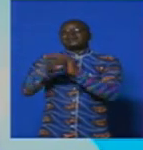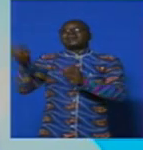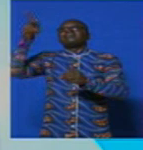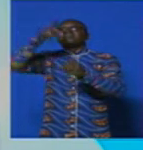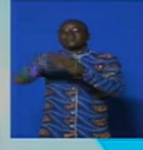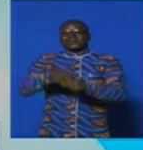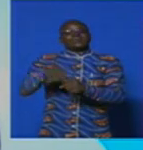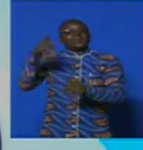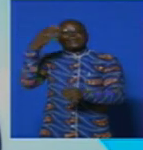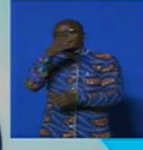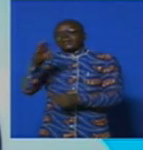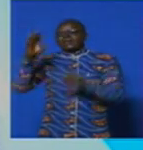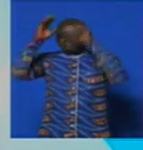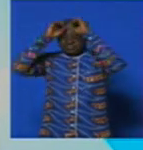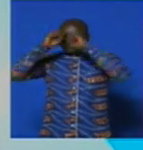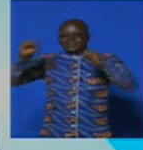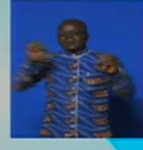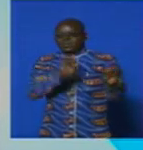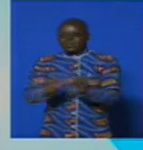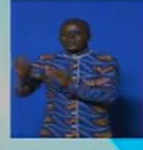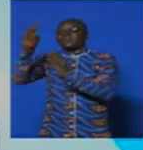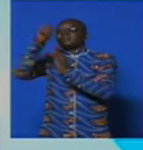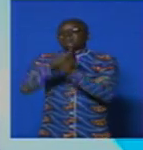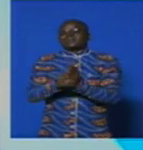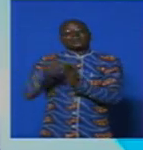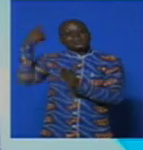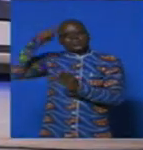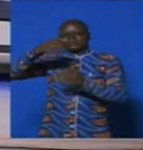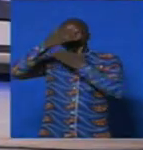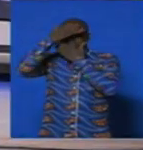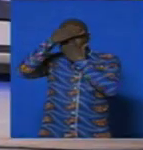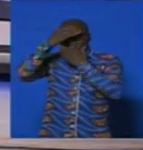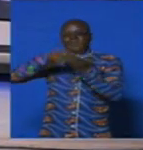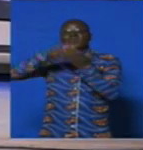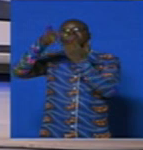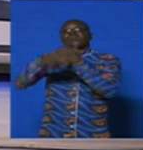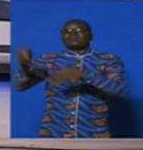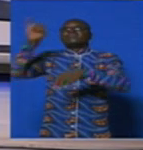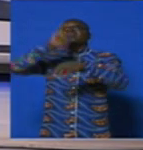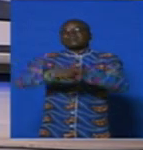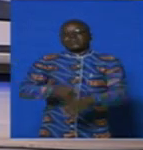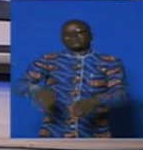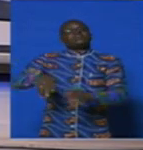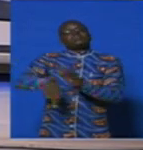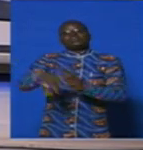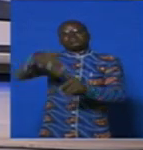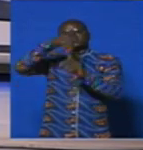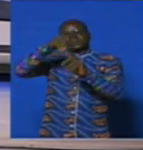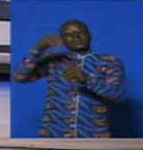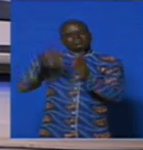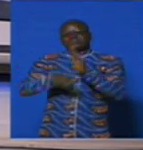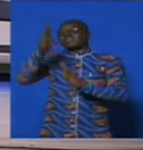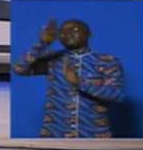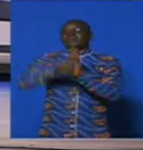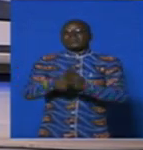français Emmanuel Macron. L'opérationnalisation de la force antiterroriste et le programme d'investissement prioritaire pour le développement ont été évoqués. Le